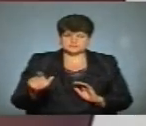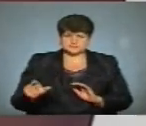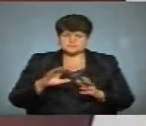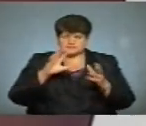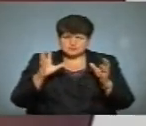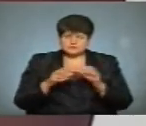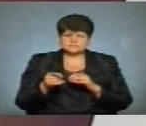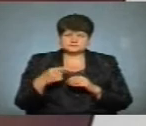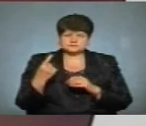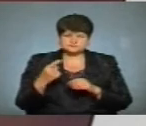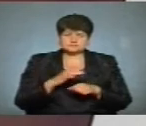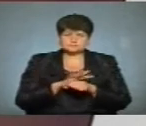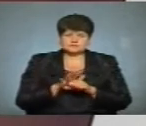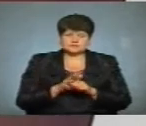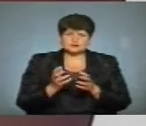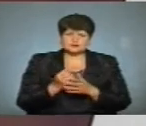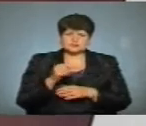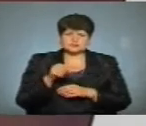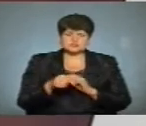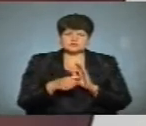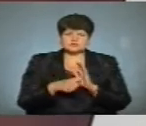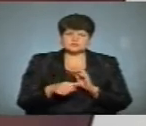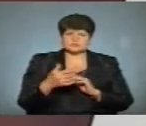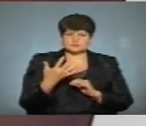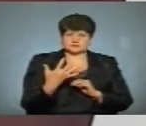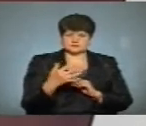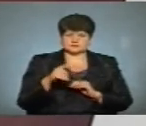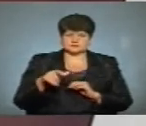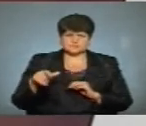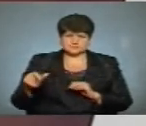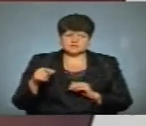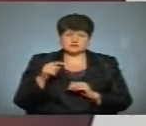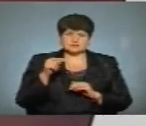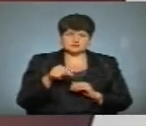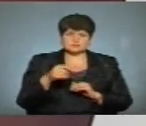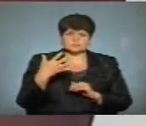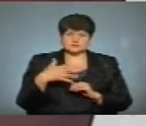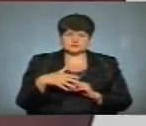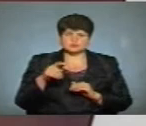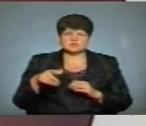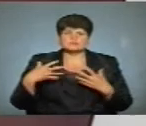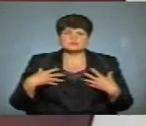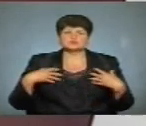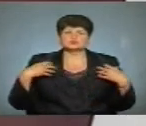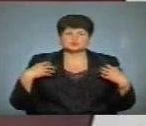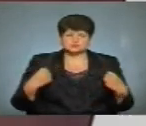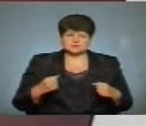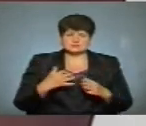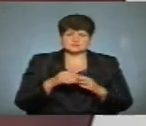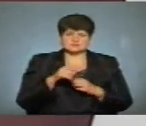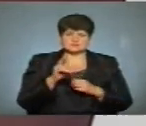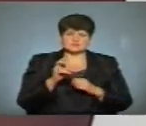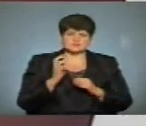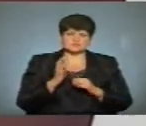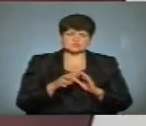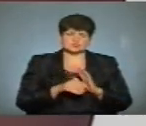Загалом на Тернопільщині коронавірус виявили у 1605 осіб, з них 1050 людей вже одужали, серед них